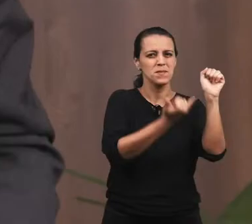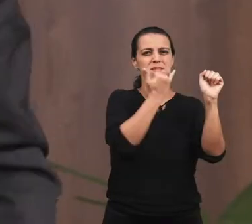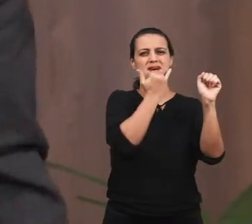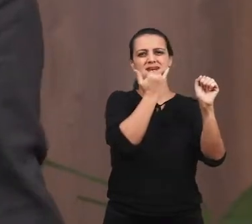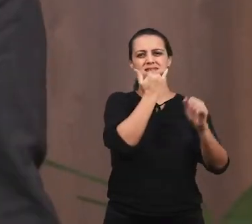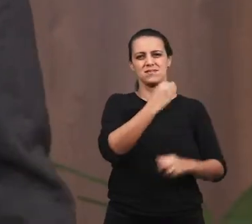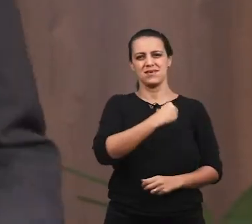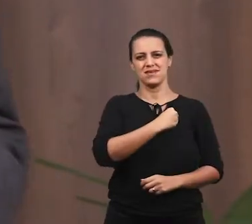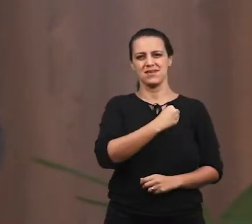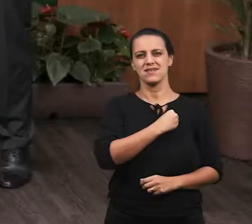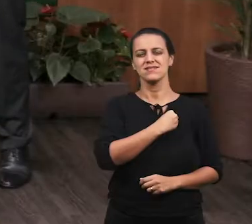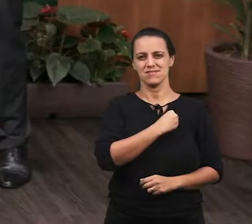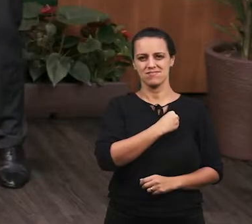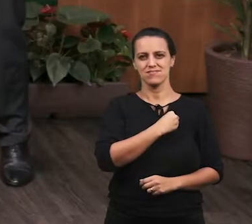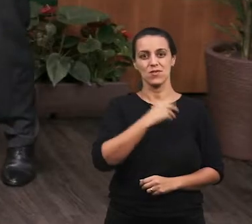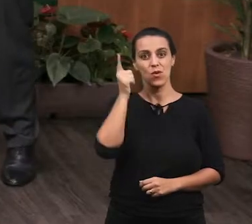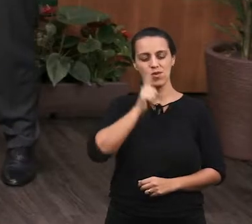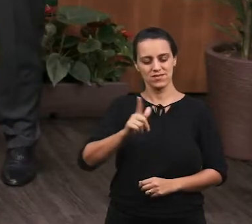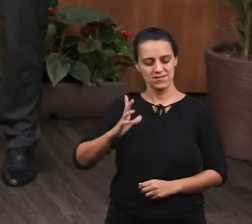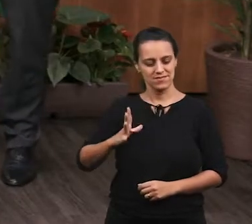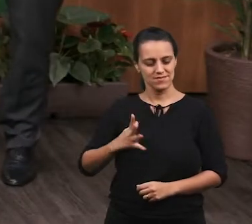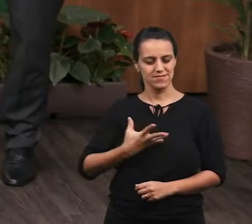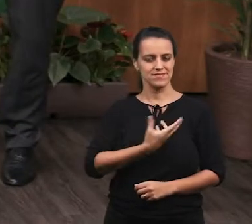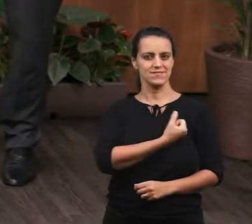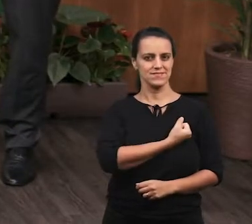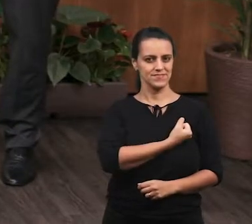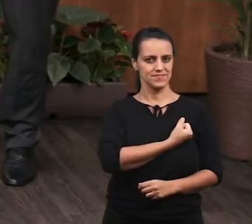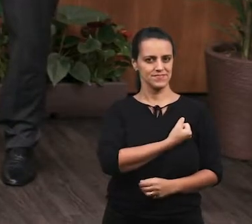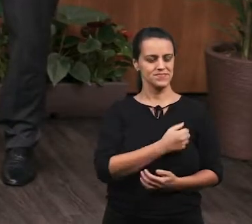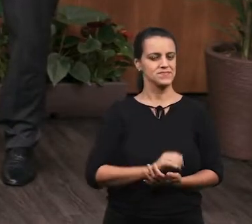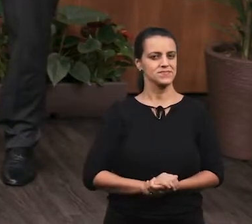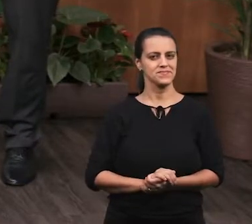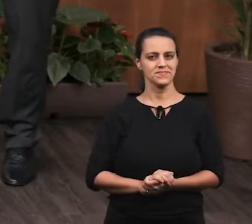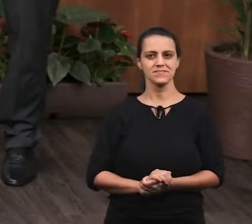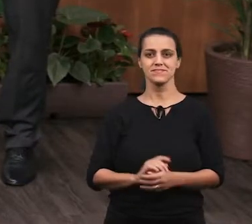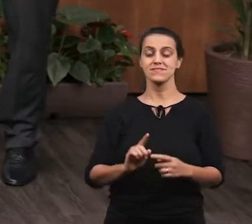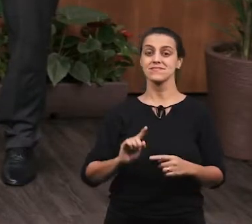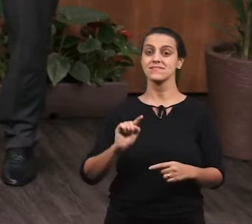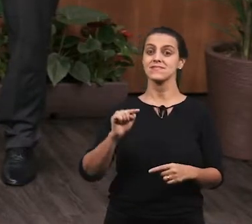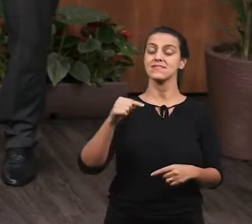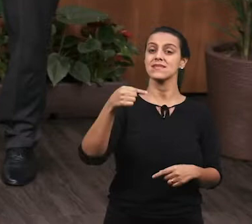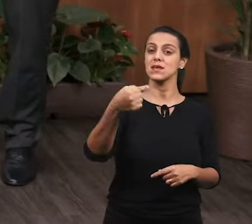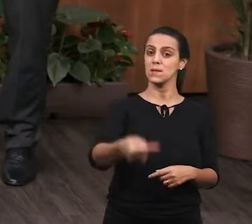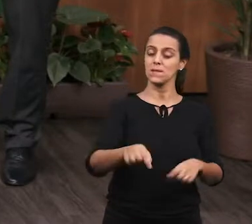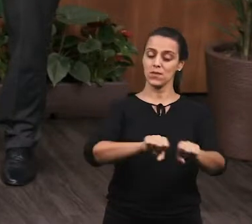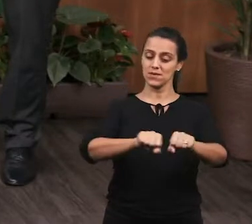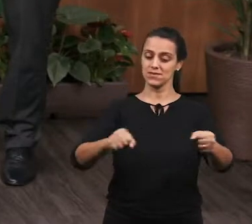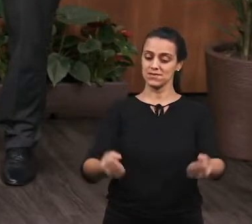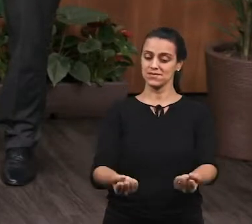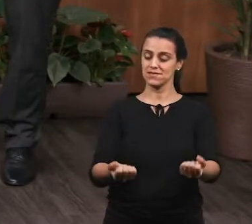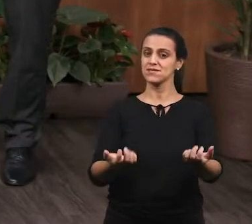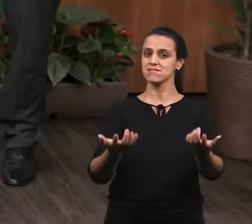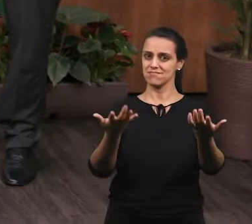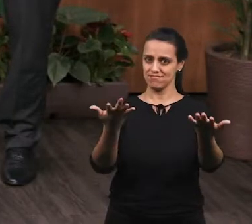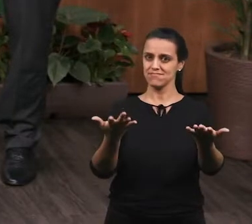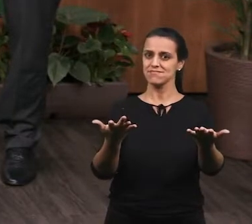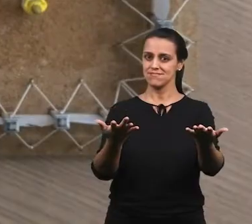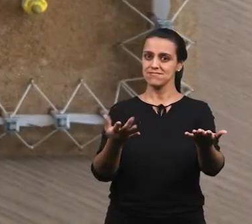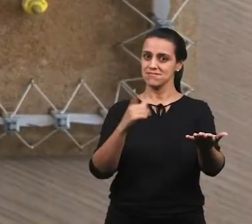чтобы простить наши грехи и даровать спасение человеку. Сразу после этим, после